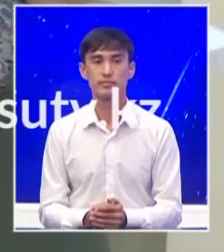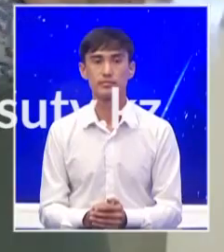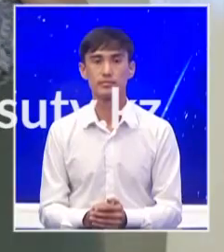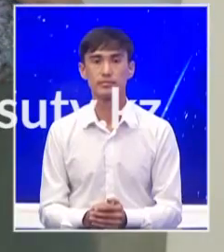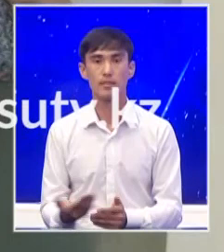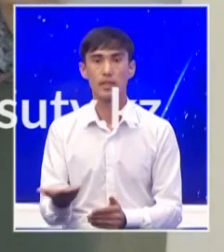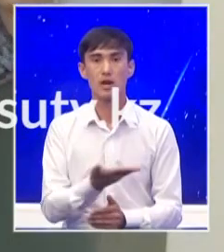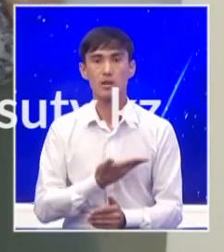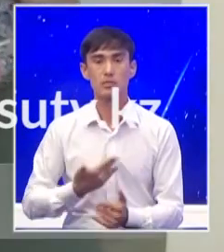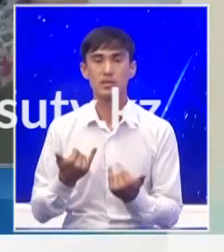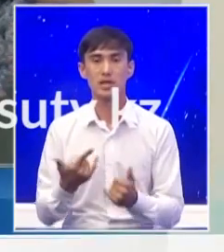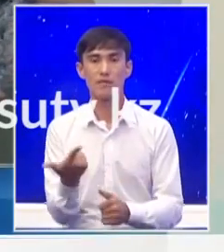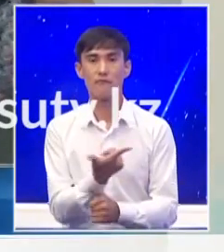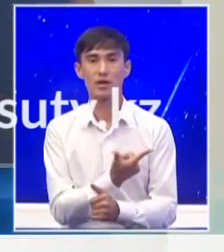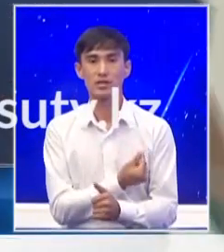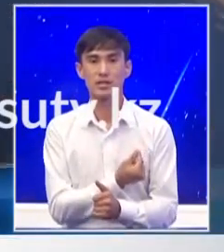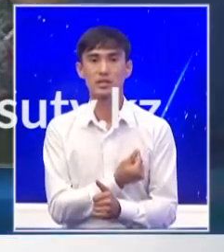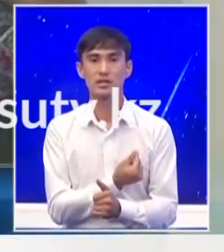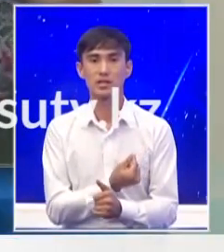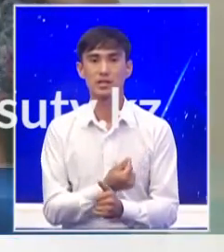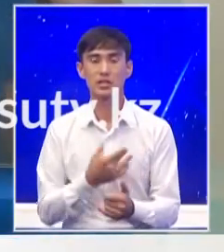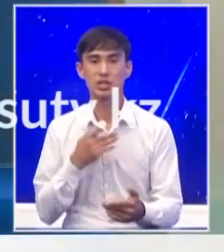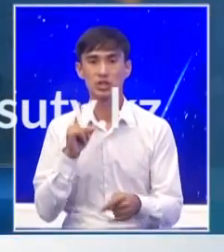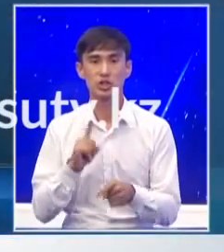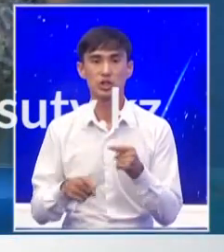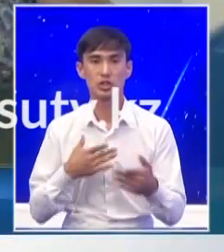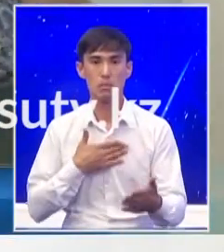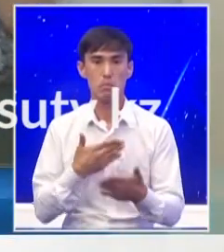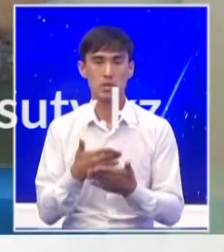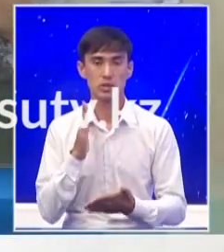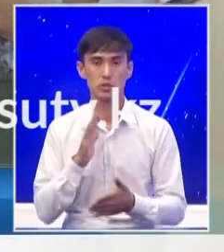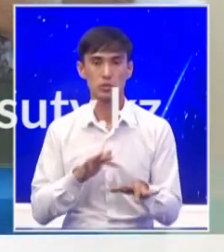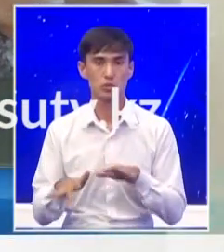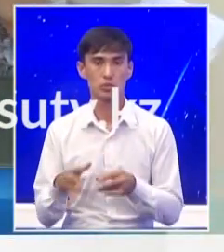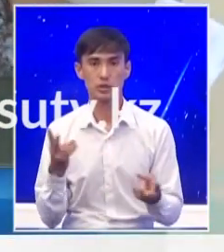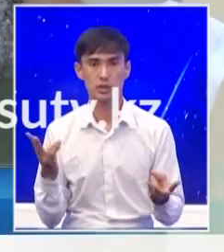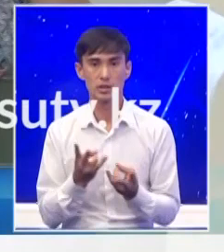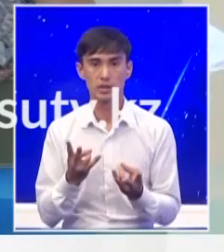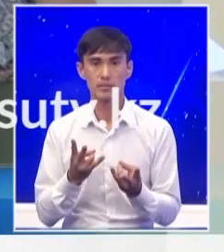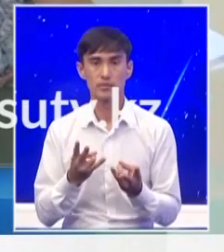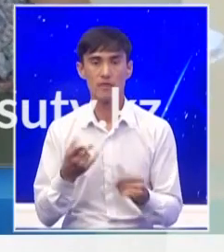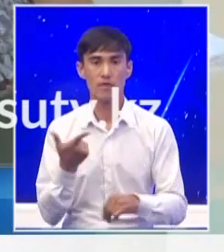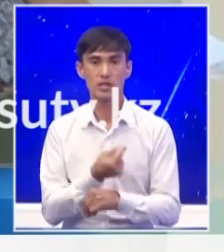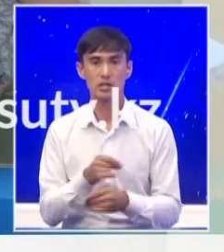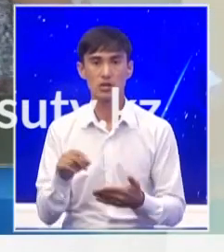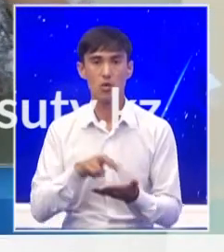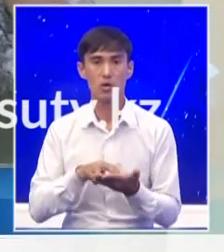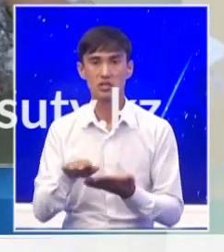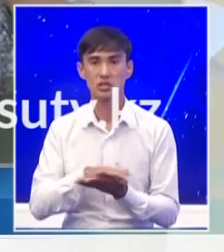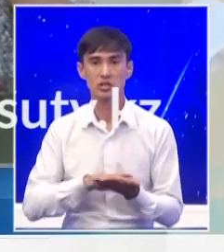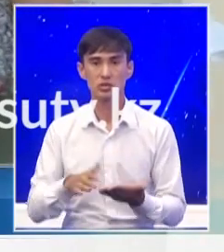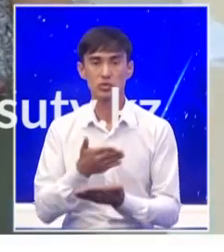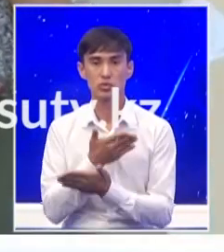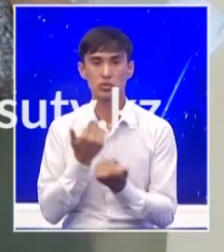Біз қазір вакцинацияны жедел түрде белсенді өткізуіміз керек. Енді вакцинадан қорқатын ештеңе де жоқ, өйткені